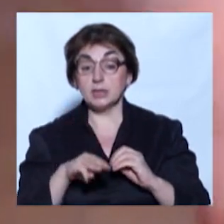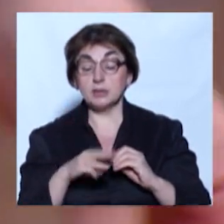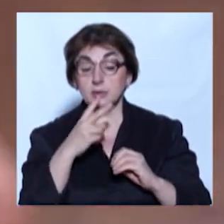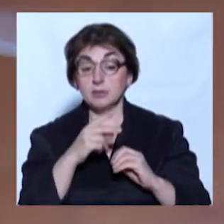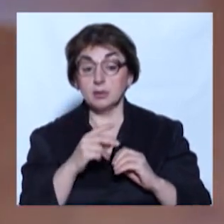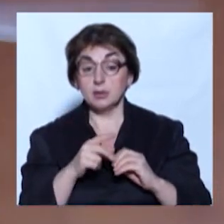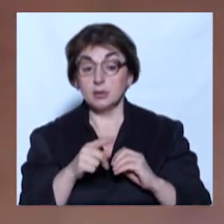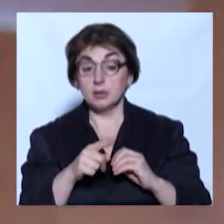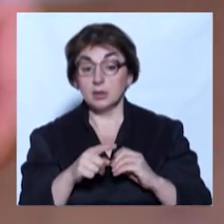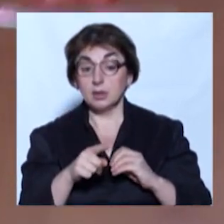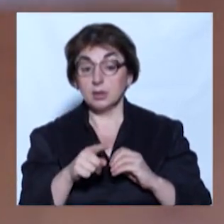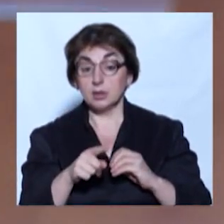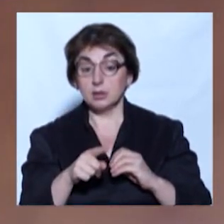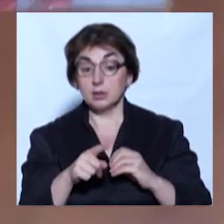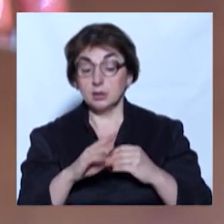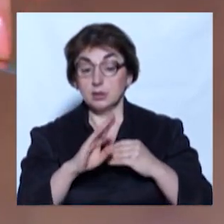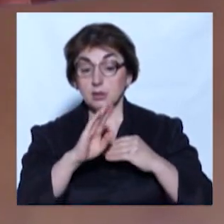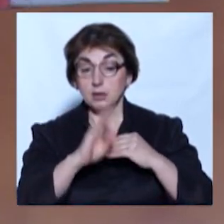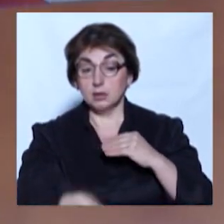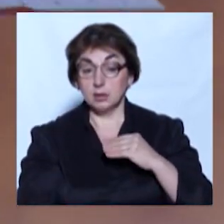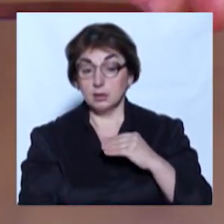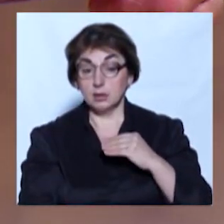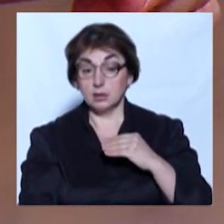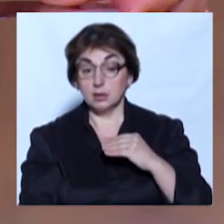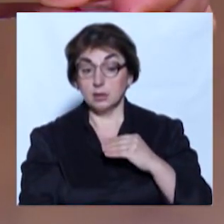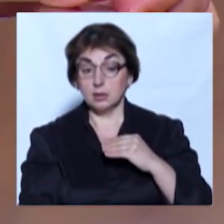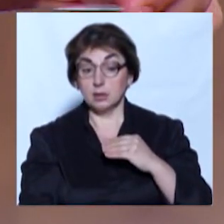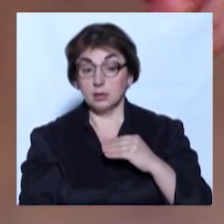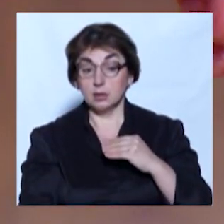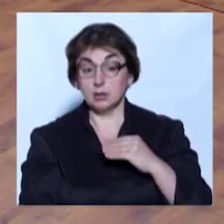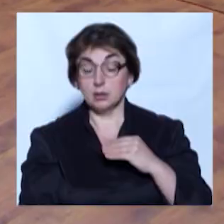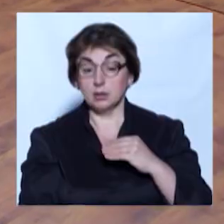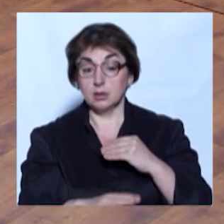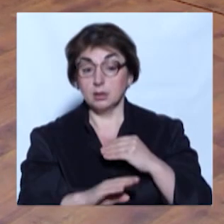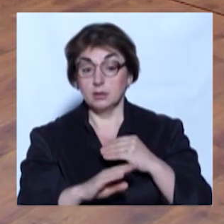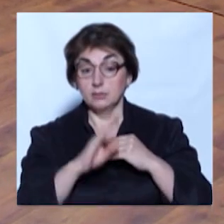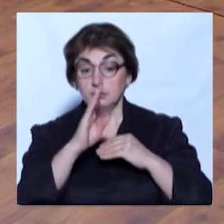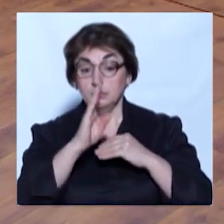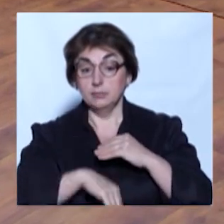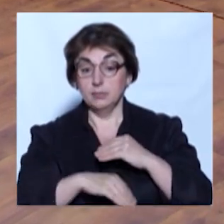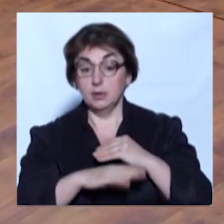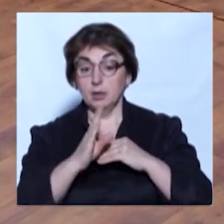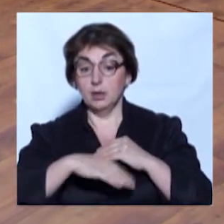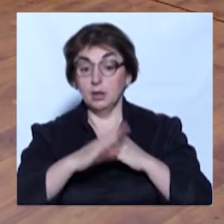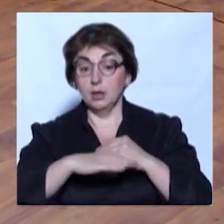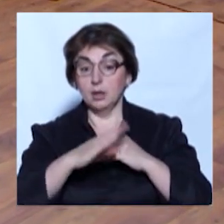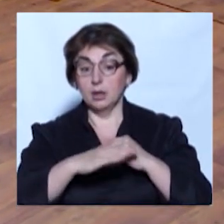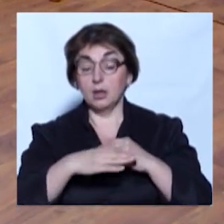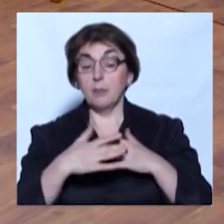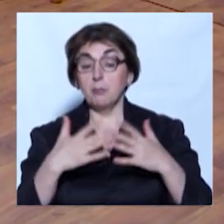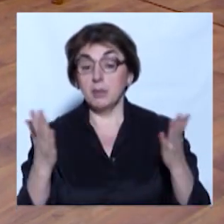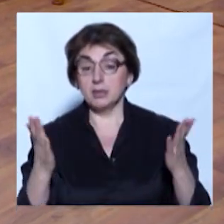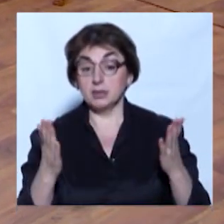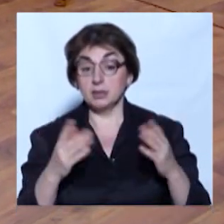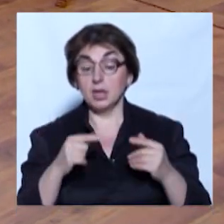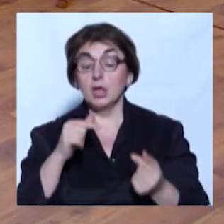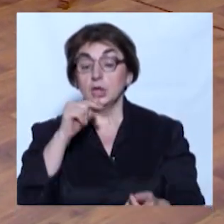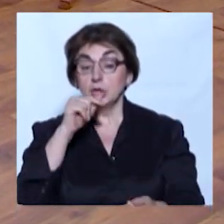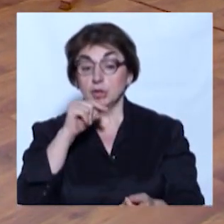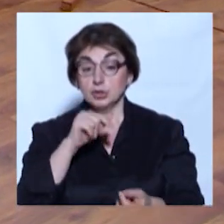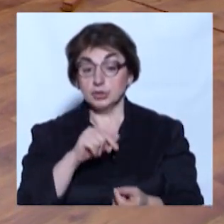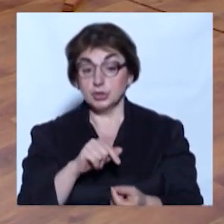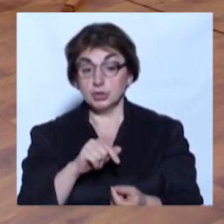ნახეთ. Chevarat Mounta Mediata, Shesa